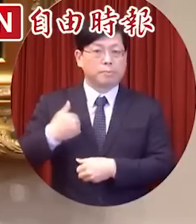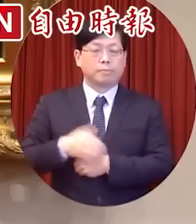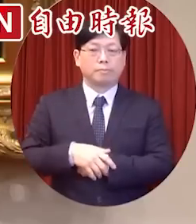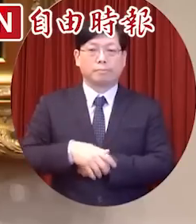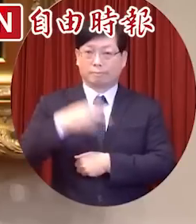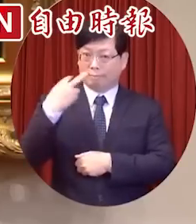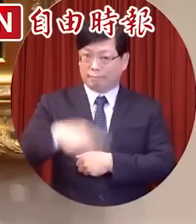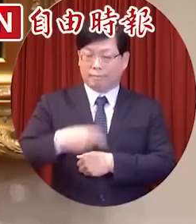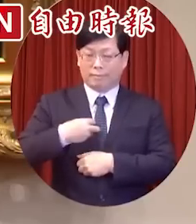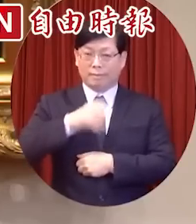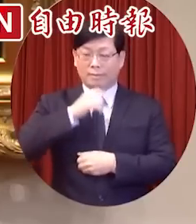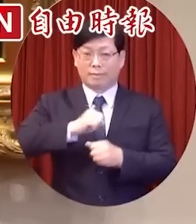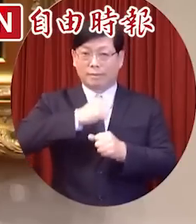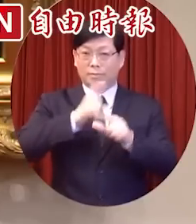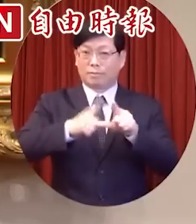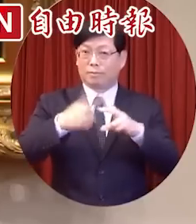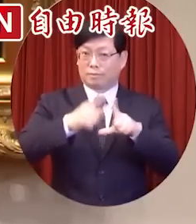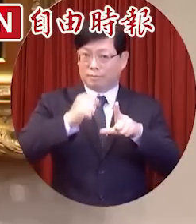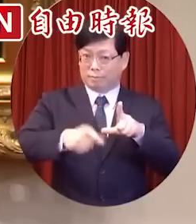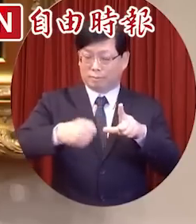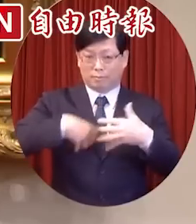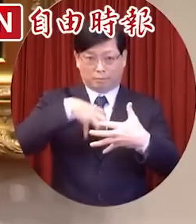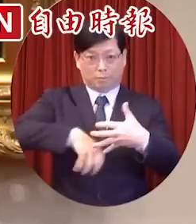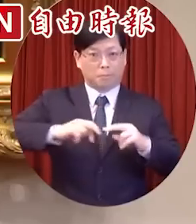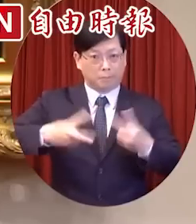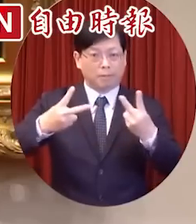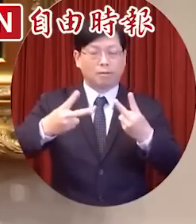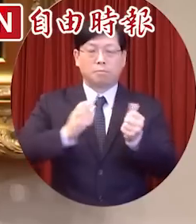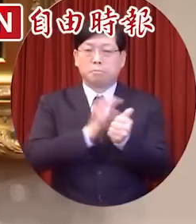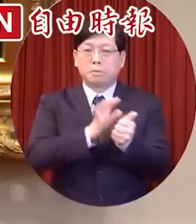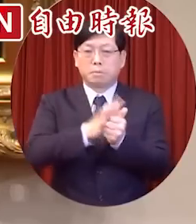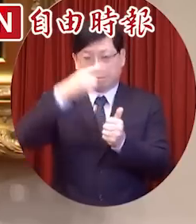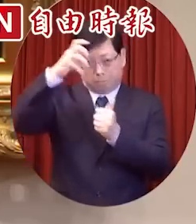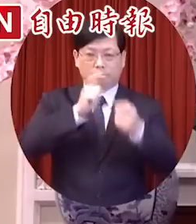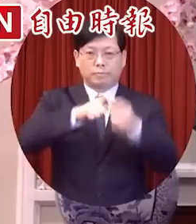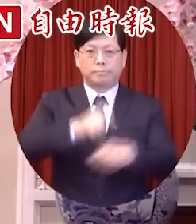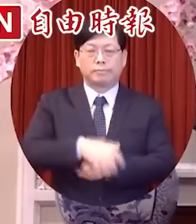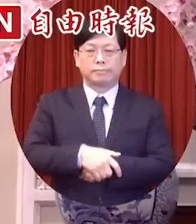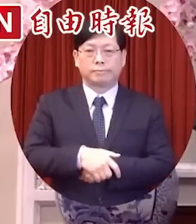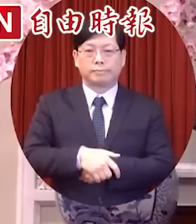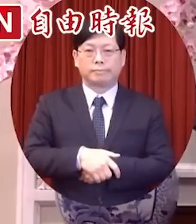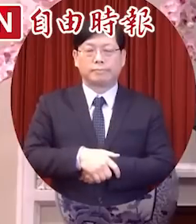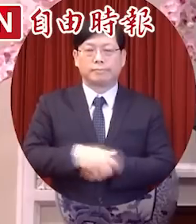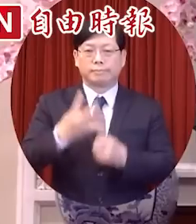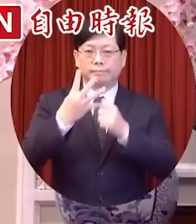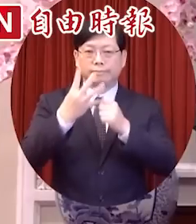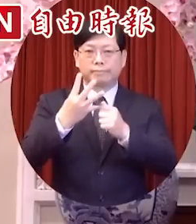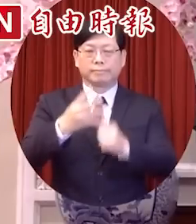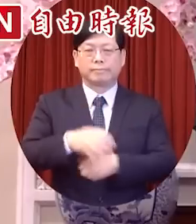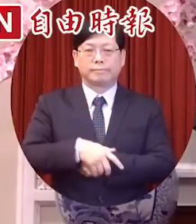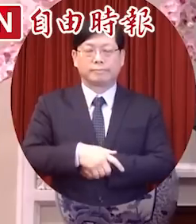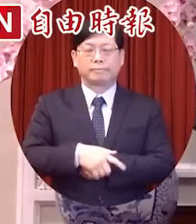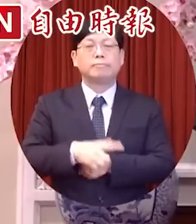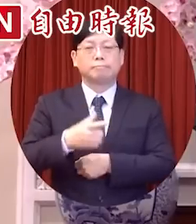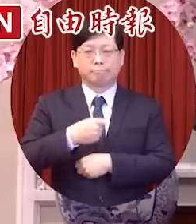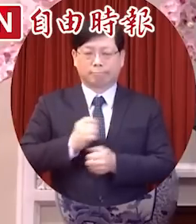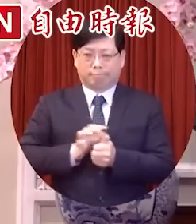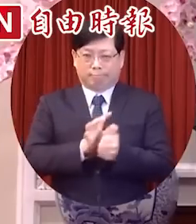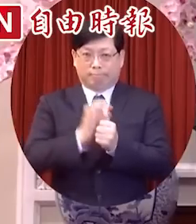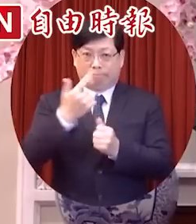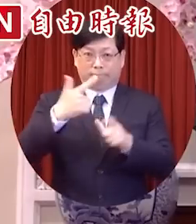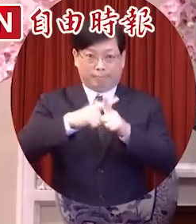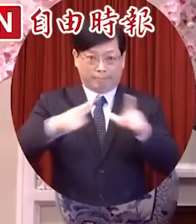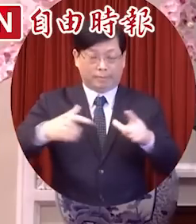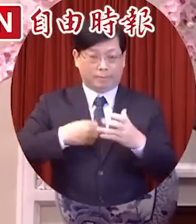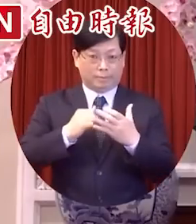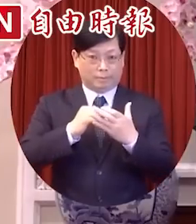强化台湾中小企业的体制，协助传统产业升级再造。第四，要持续推定六大